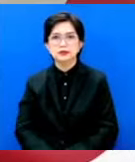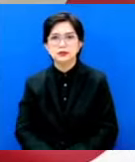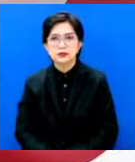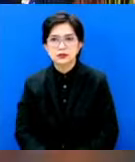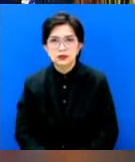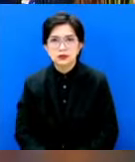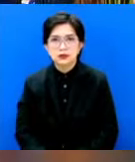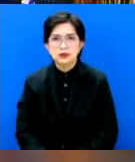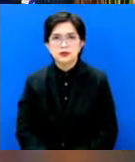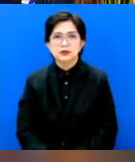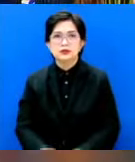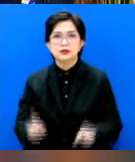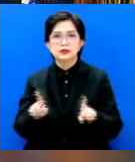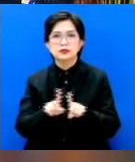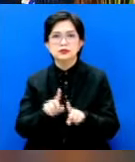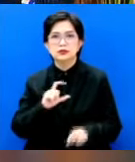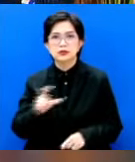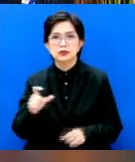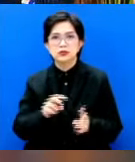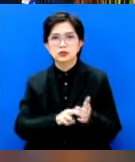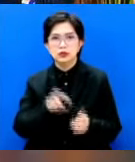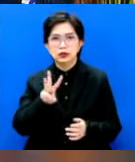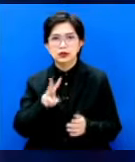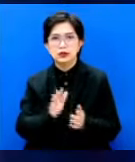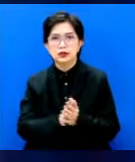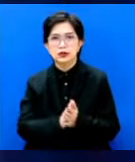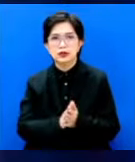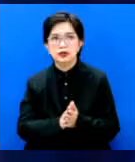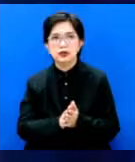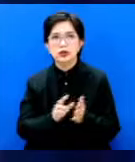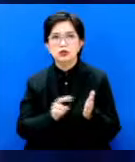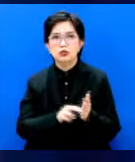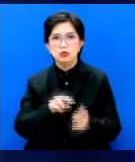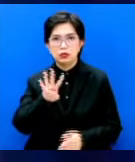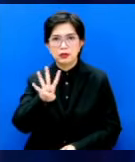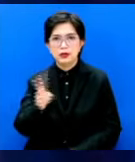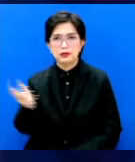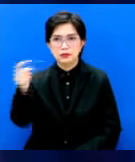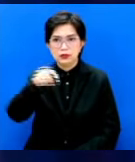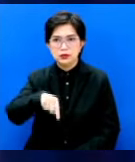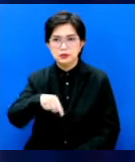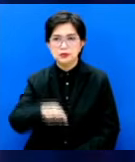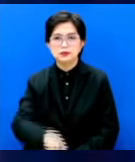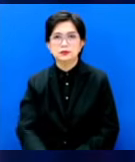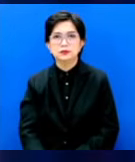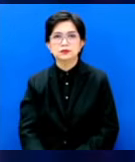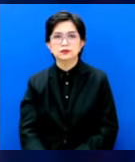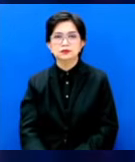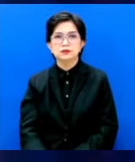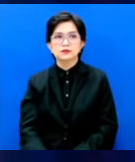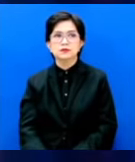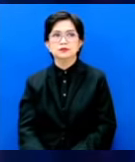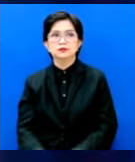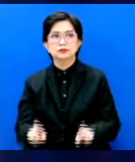Selanjutnya,sayamemanggilpasangankandidatnomor3 danpasangankandidatnomor4untukmajuke podium.Padasesiini, giliran